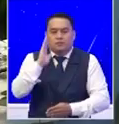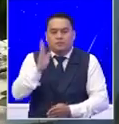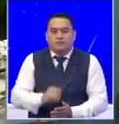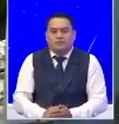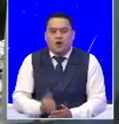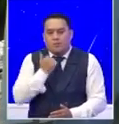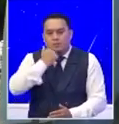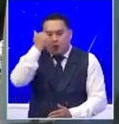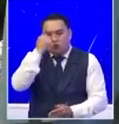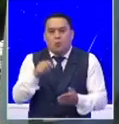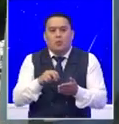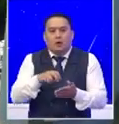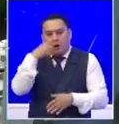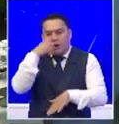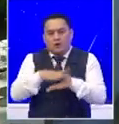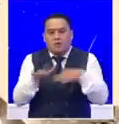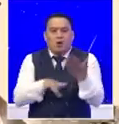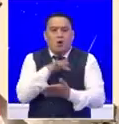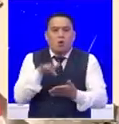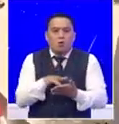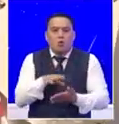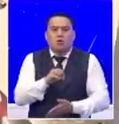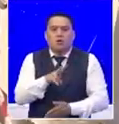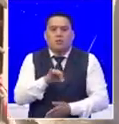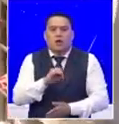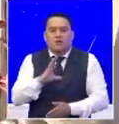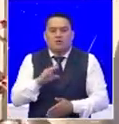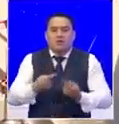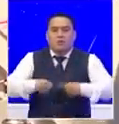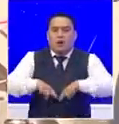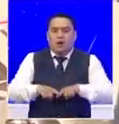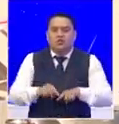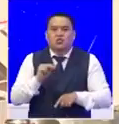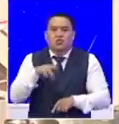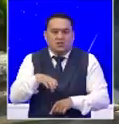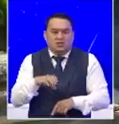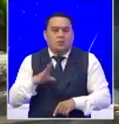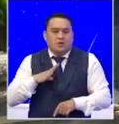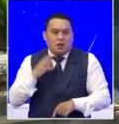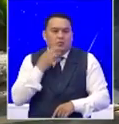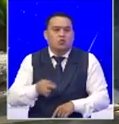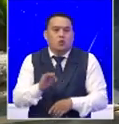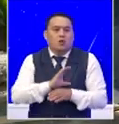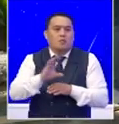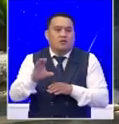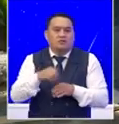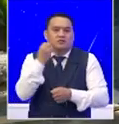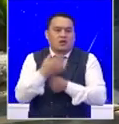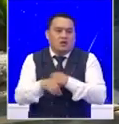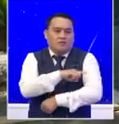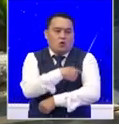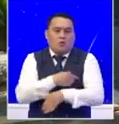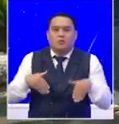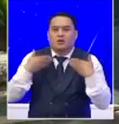Помимо благодарственного письма от акима города Текеле Бахтияра Унербаева, департамент по ЧС Алматинской области направил письмо в центральный орган